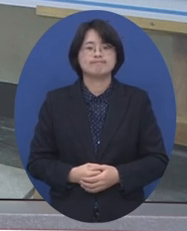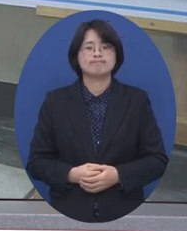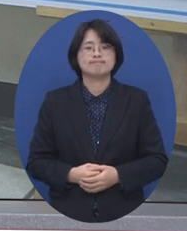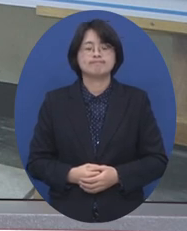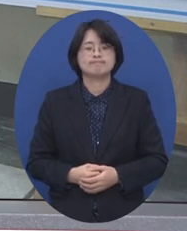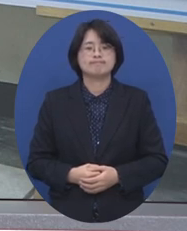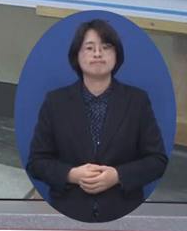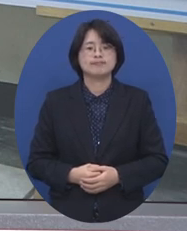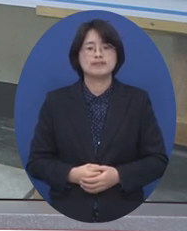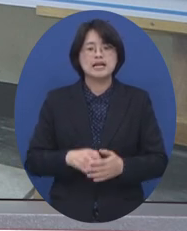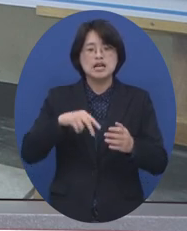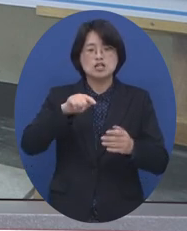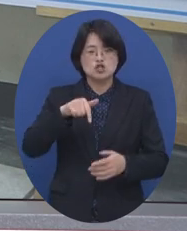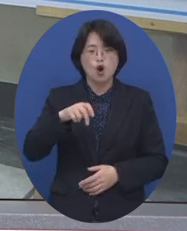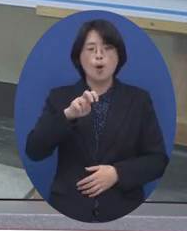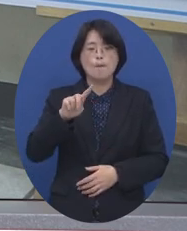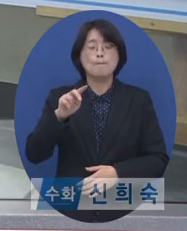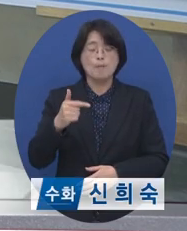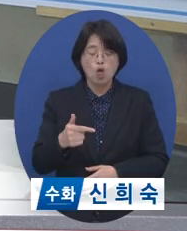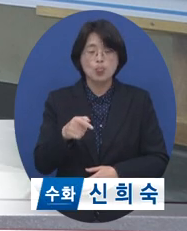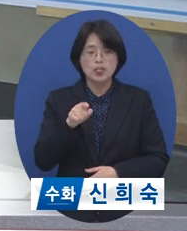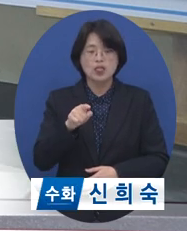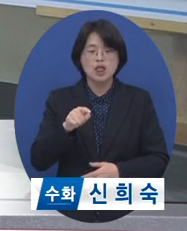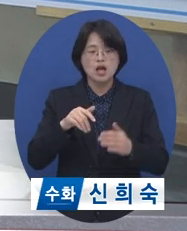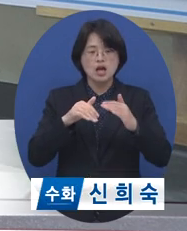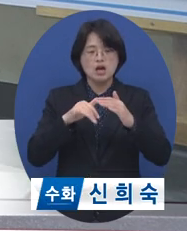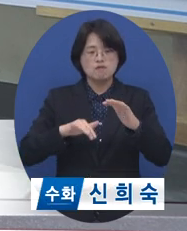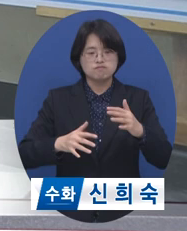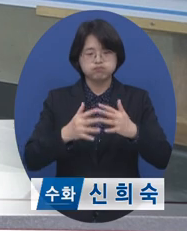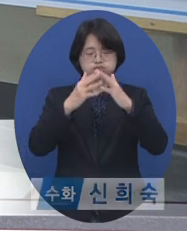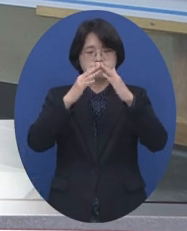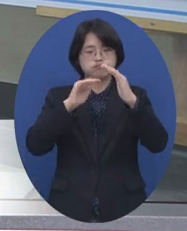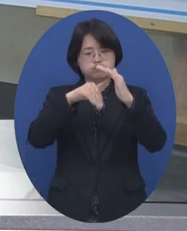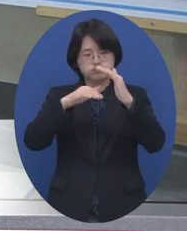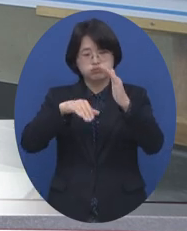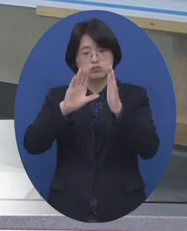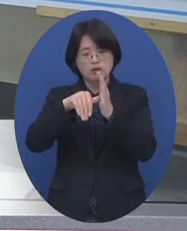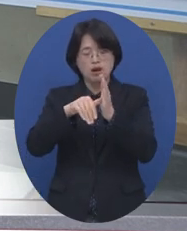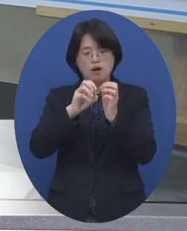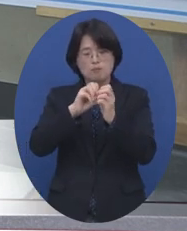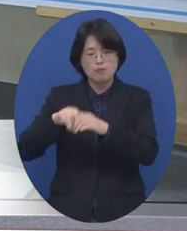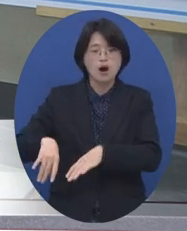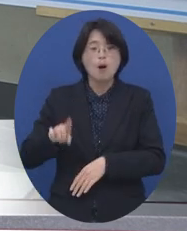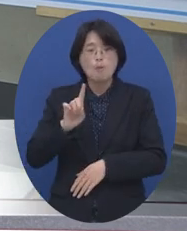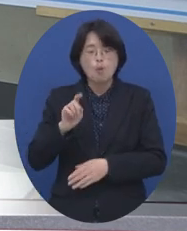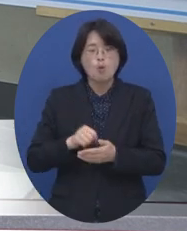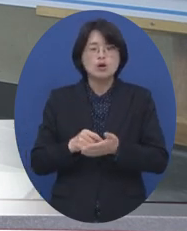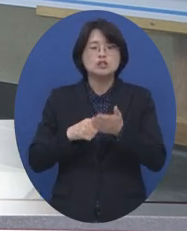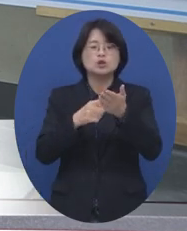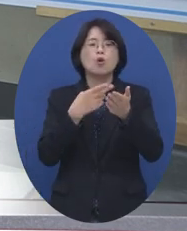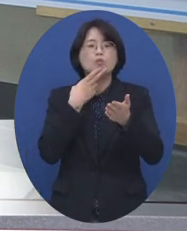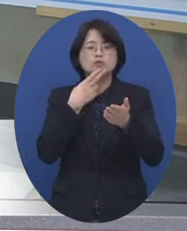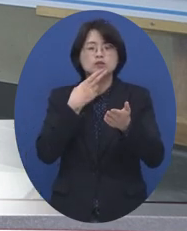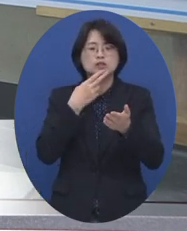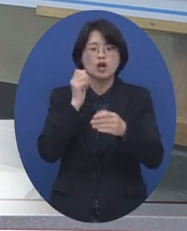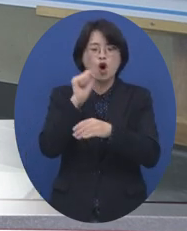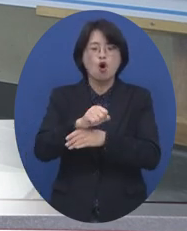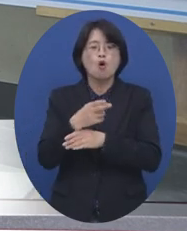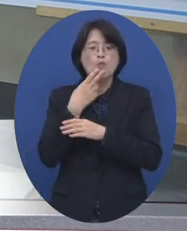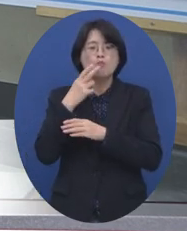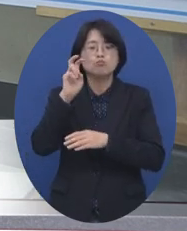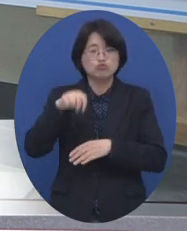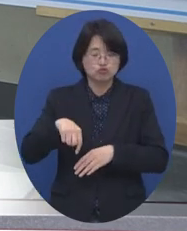성면 건축물을 철거하면서 발생된 폐성면을 일반 폐기물과 섞어서 처리하거나 관할 행정청에 신고하지 않고 무단으로 배출한